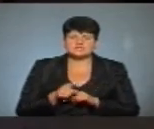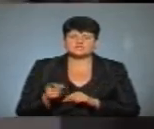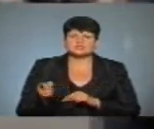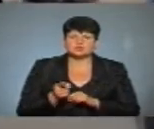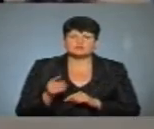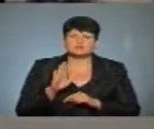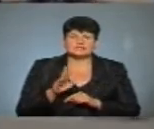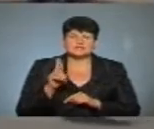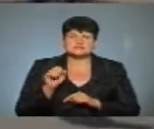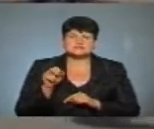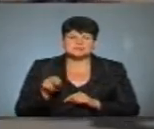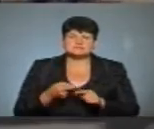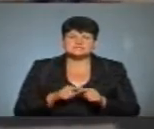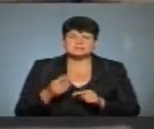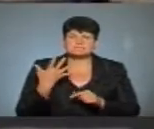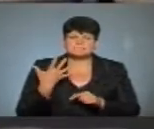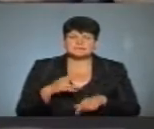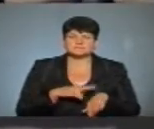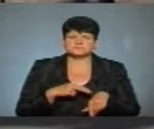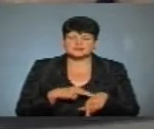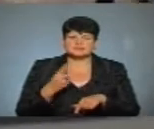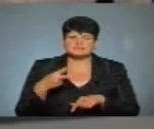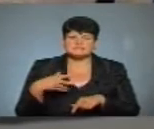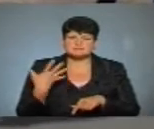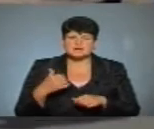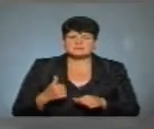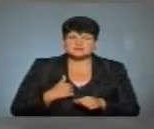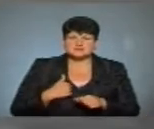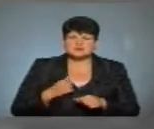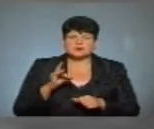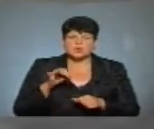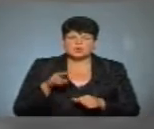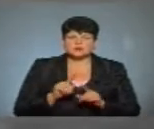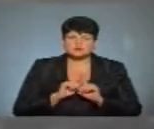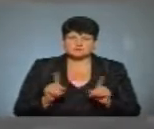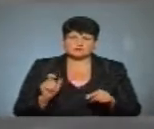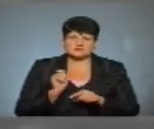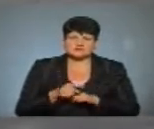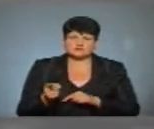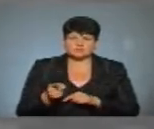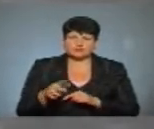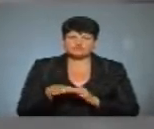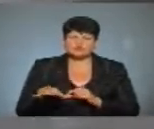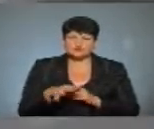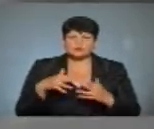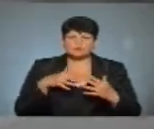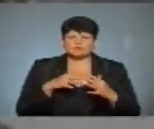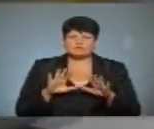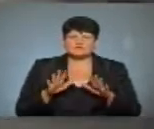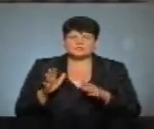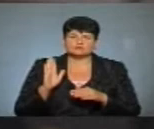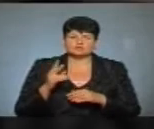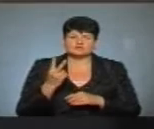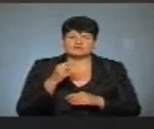Тернопіль Віталій Цап, це 5 патрульних і 25 бійців роти особливого призначення Тернопіль. У зоні бойових дій вони будуть